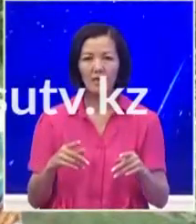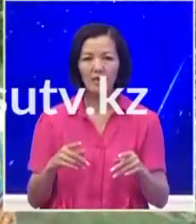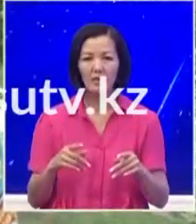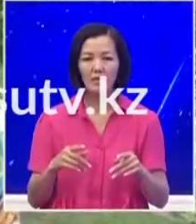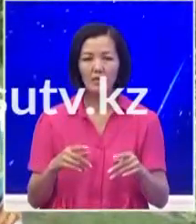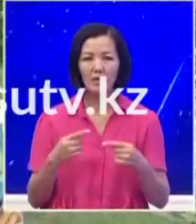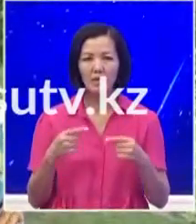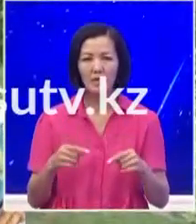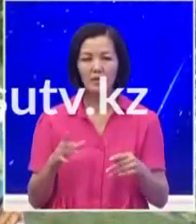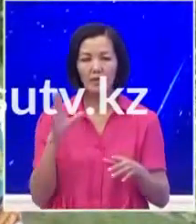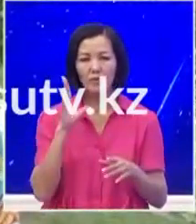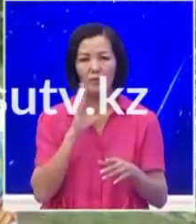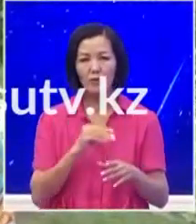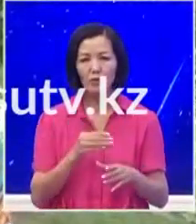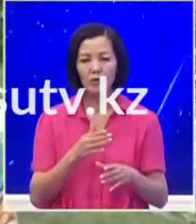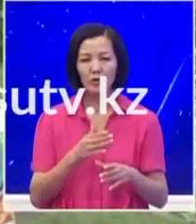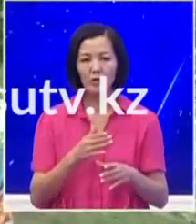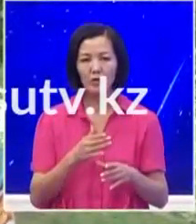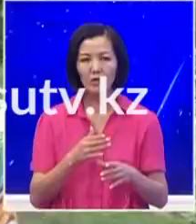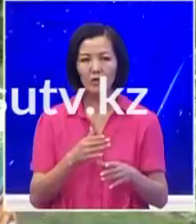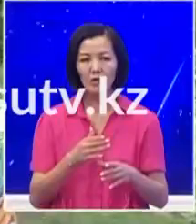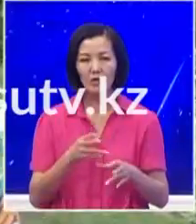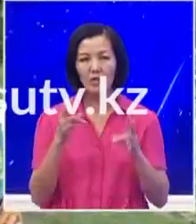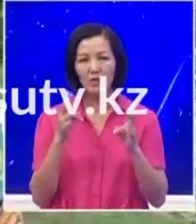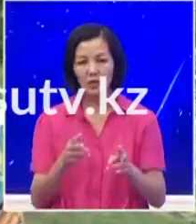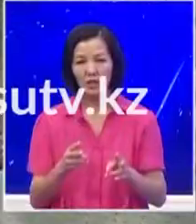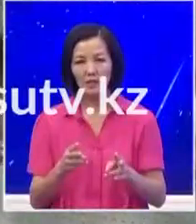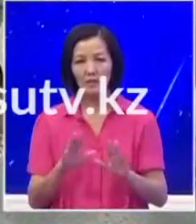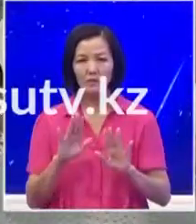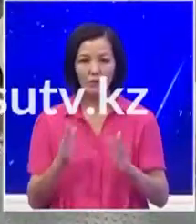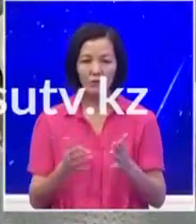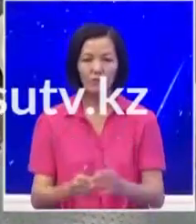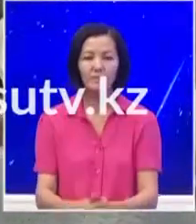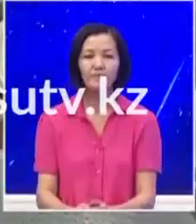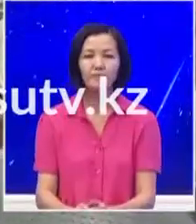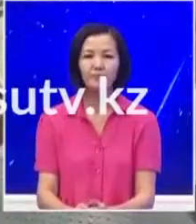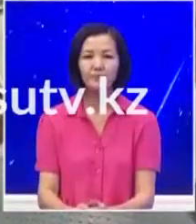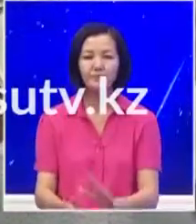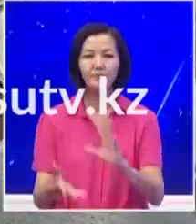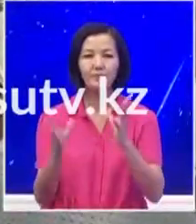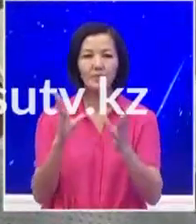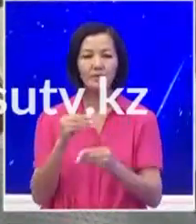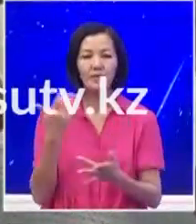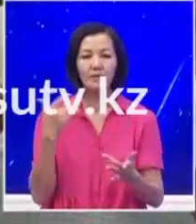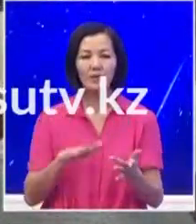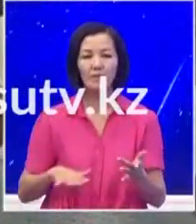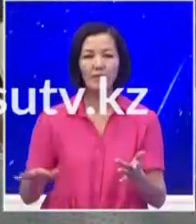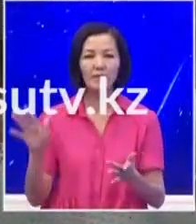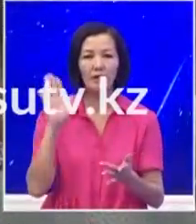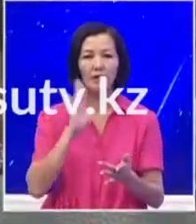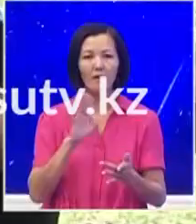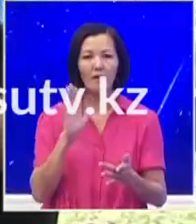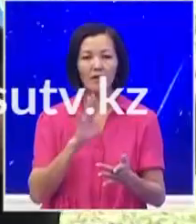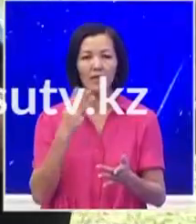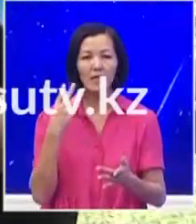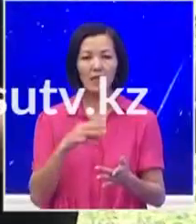снасти. Это все может привести к плачевным случаям. В целом на территории Жамбылского района 30 водохозяйственных